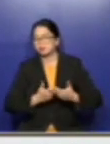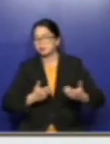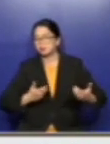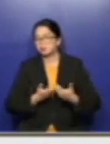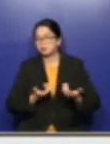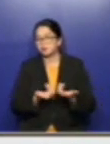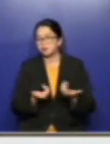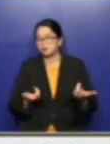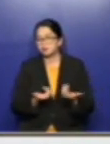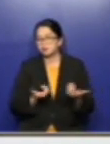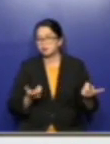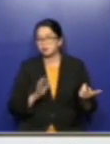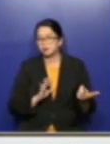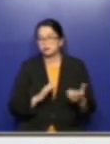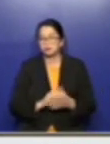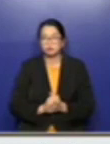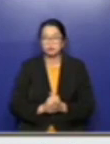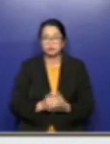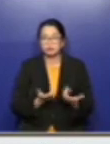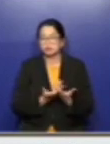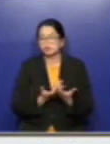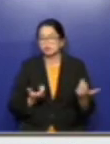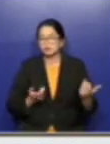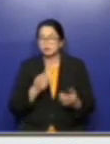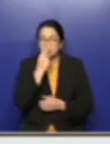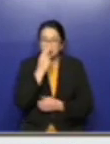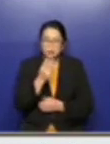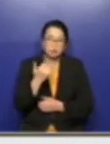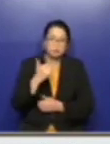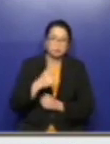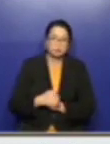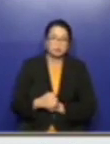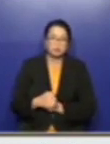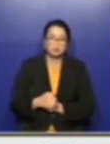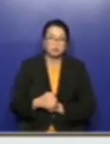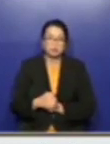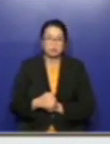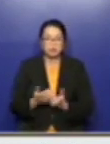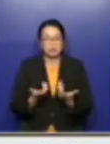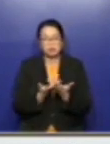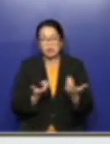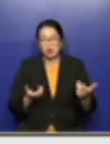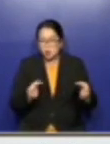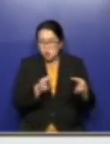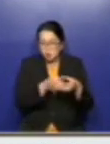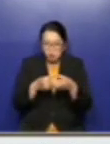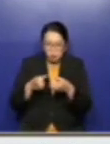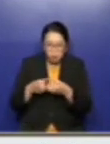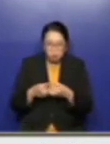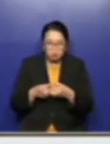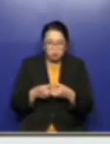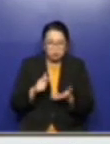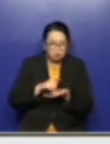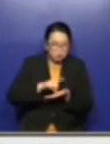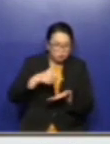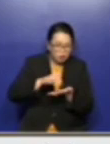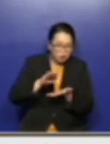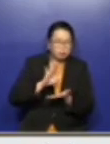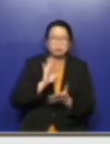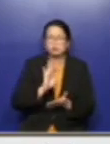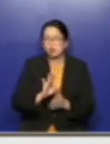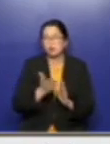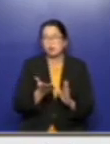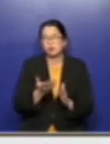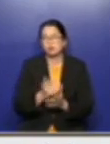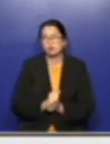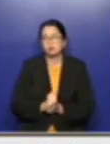ฐฐาเขาจะมาบอกอะไรผมนะครับผมก็ไม่เคยเจอเธอหรอกผมดูแต่ในโทรทัศน์ประเด็นต่อมาท่านประธานที่เคารพครับท่านประธานสมั